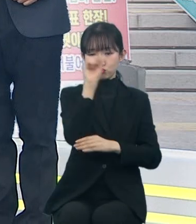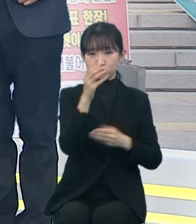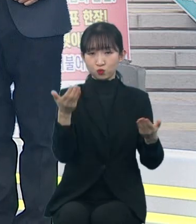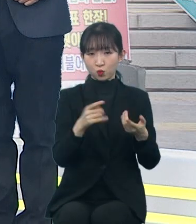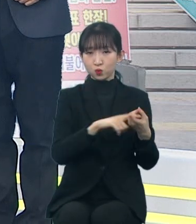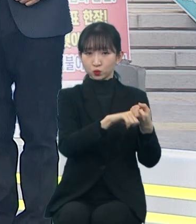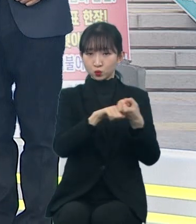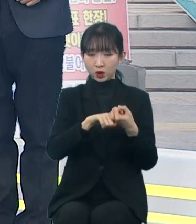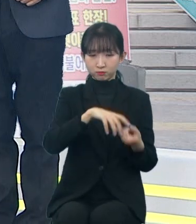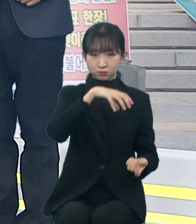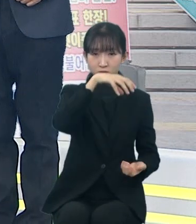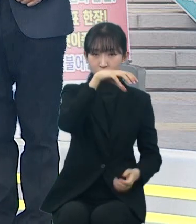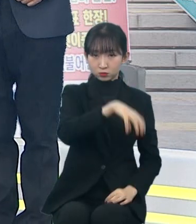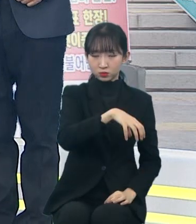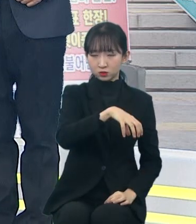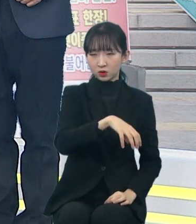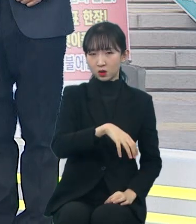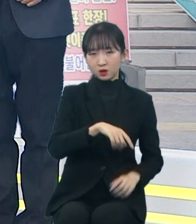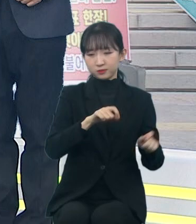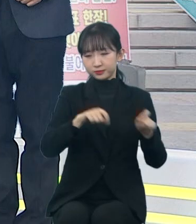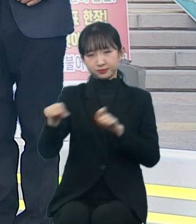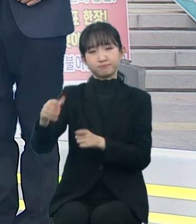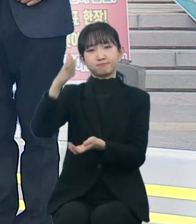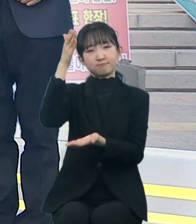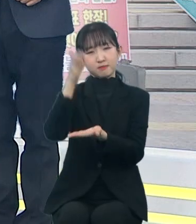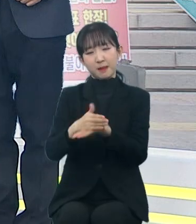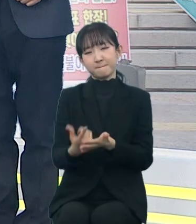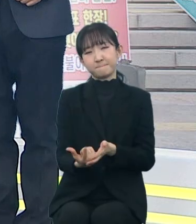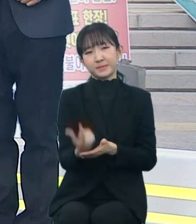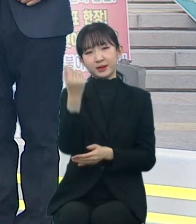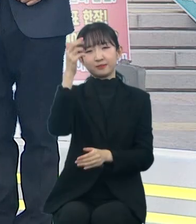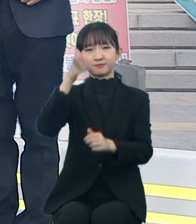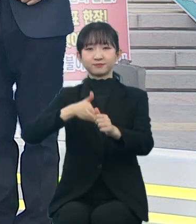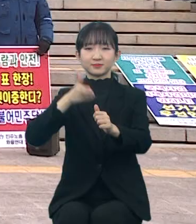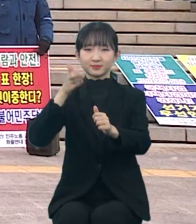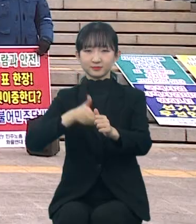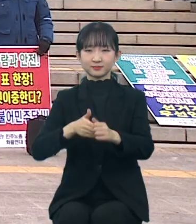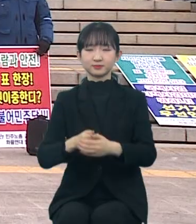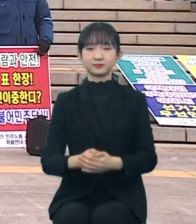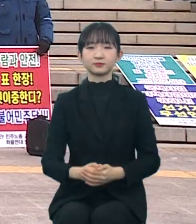없다며 인천시의 결단을 촉구했습니다. NIB 원태규 기자입니다.